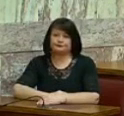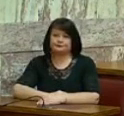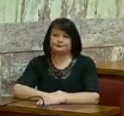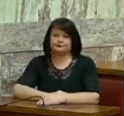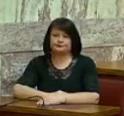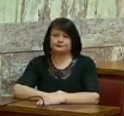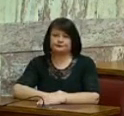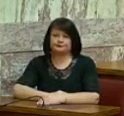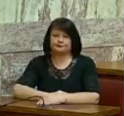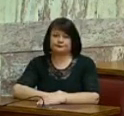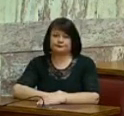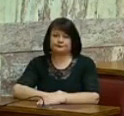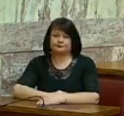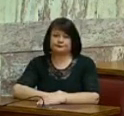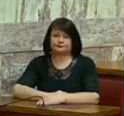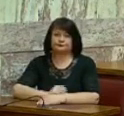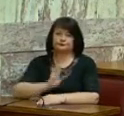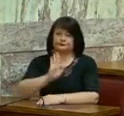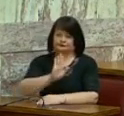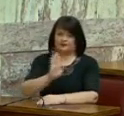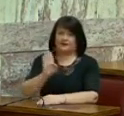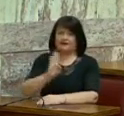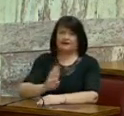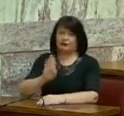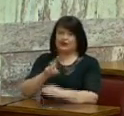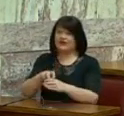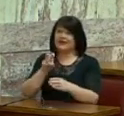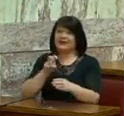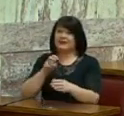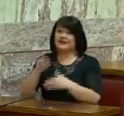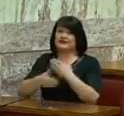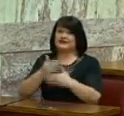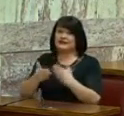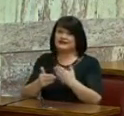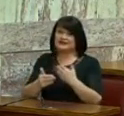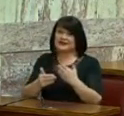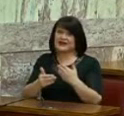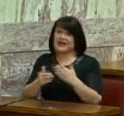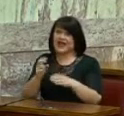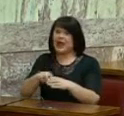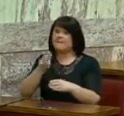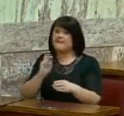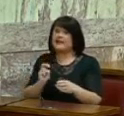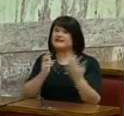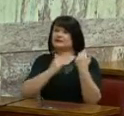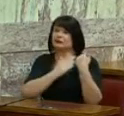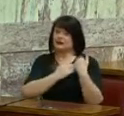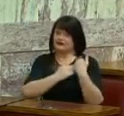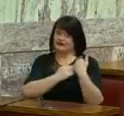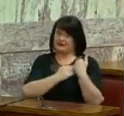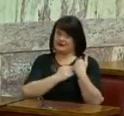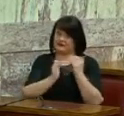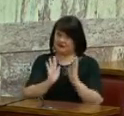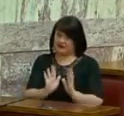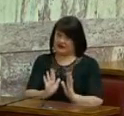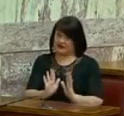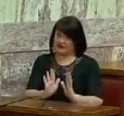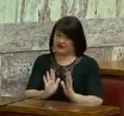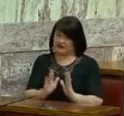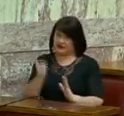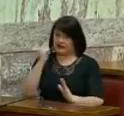Κύριε Βορύδη, απέχετε όχι της διαδικασίας, της ευθύνης. Της ευθύνης. Έτσι, να